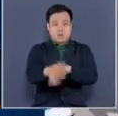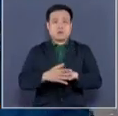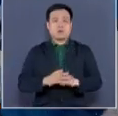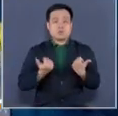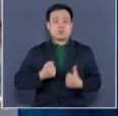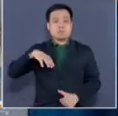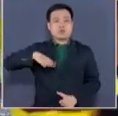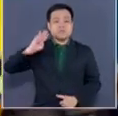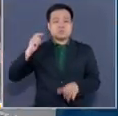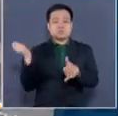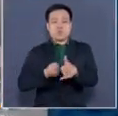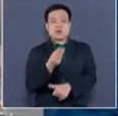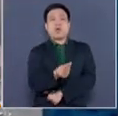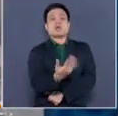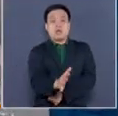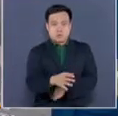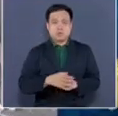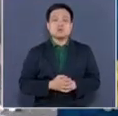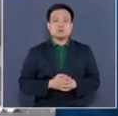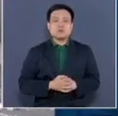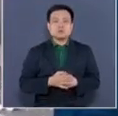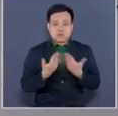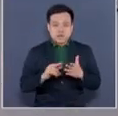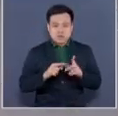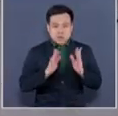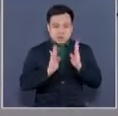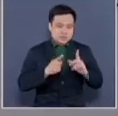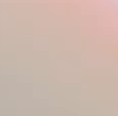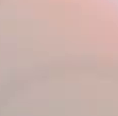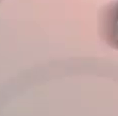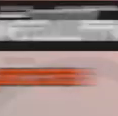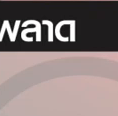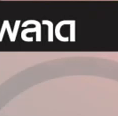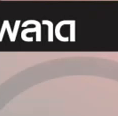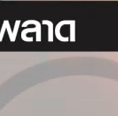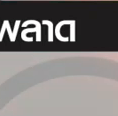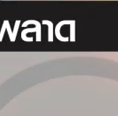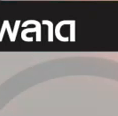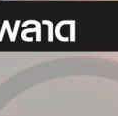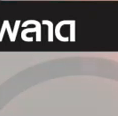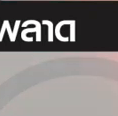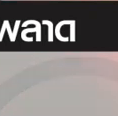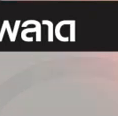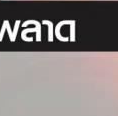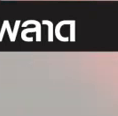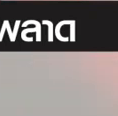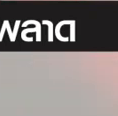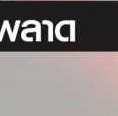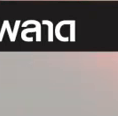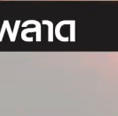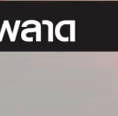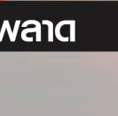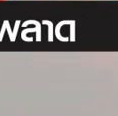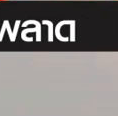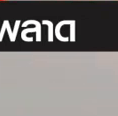สุดนะคะและยืนยันจะรับผิดชอบค่าเสียหายดูแลผู้บาดเจ็บทั้งหมดค่ะ